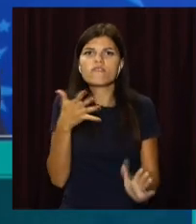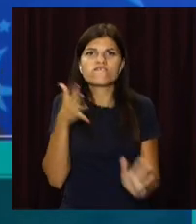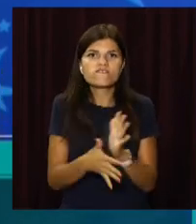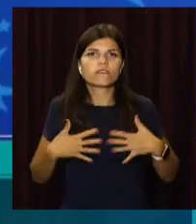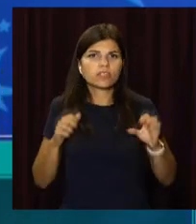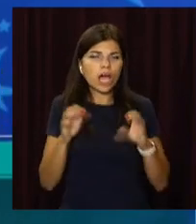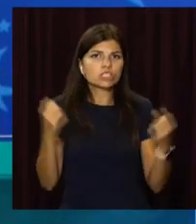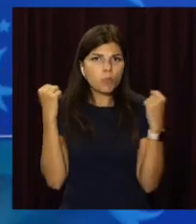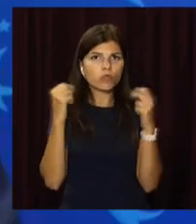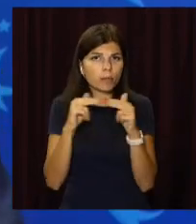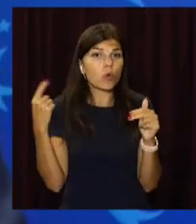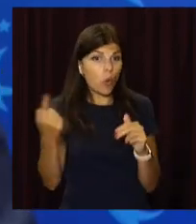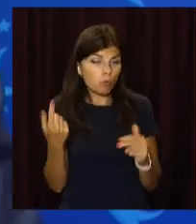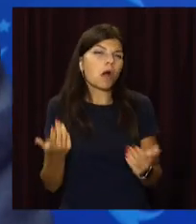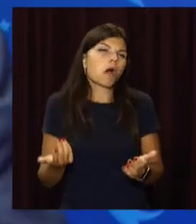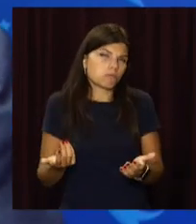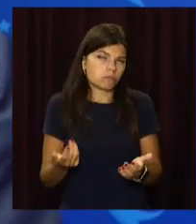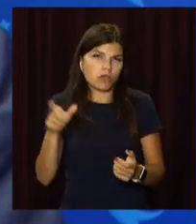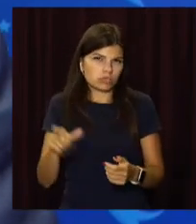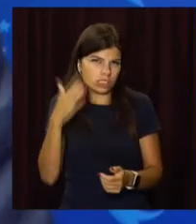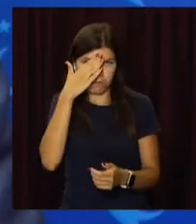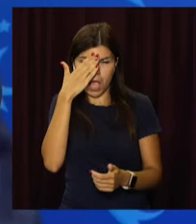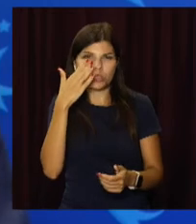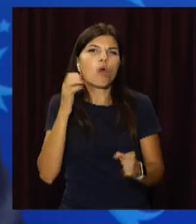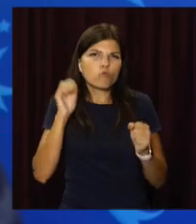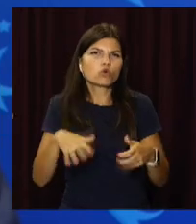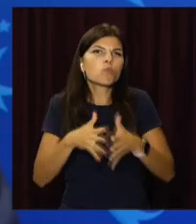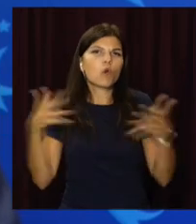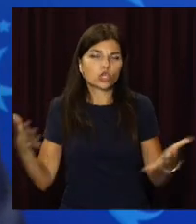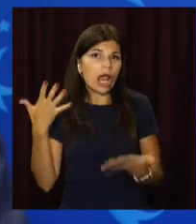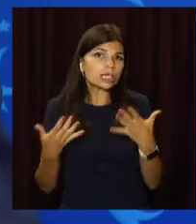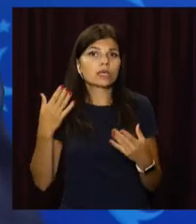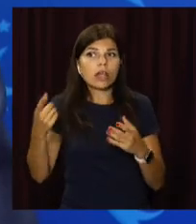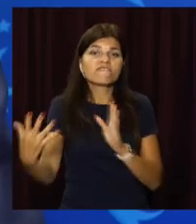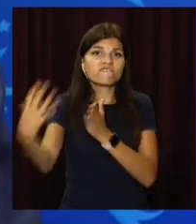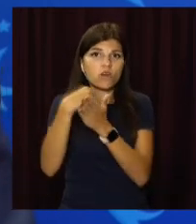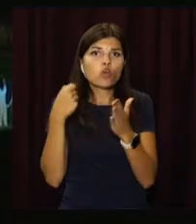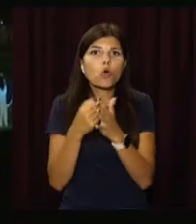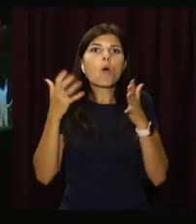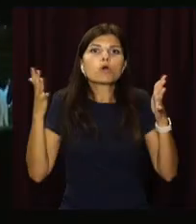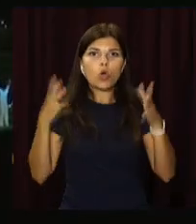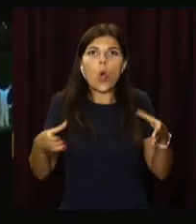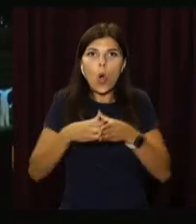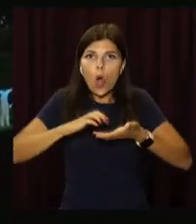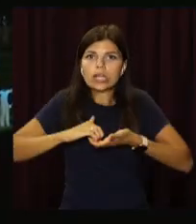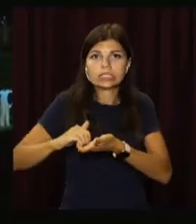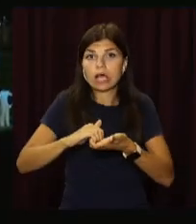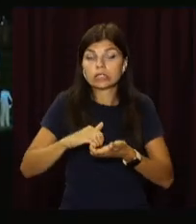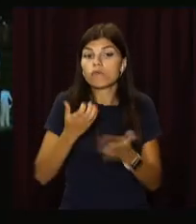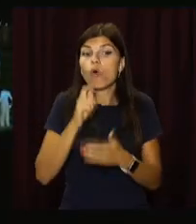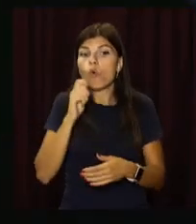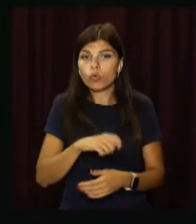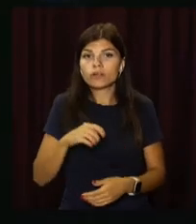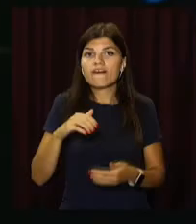спорту в Дніпропетровській області, вона здатна зробити більше, якщо її долучити до великої організації. Українська федерація